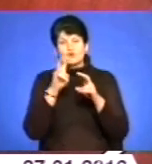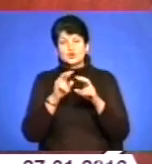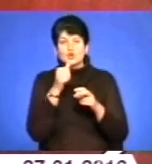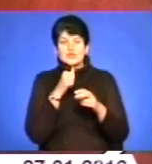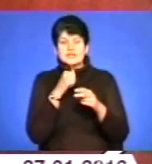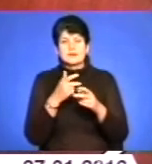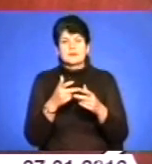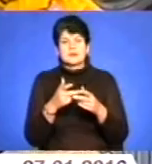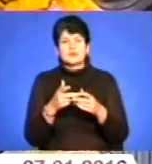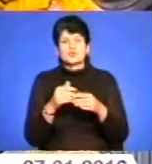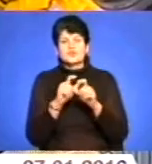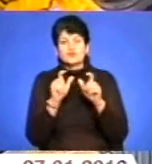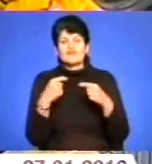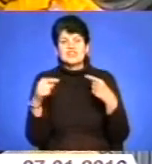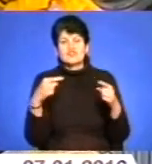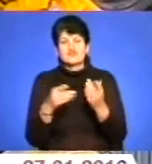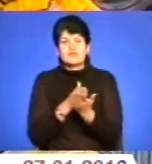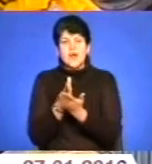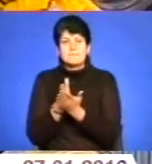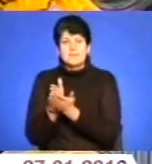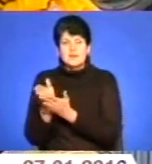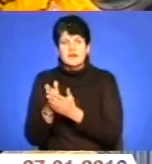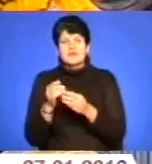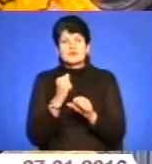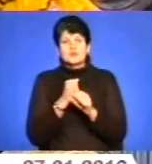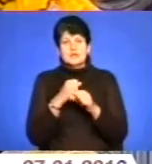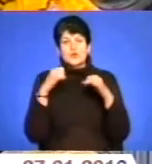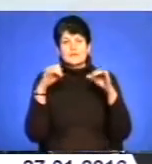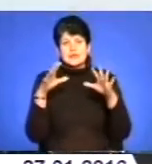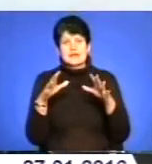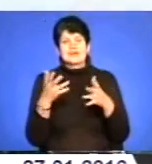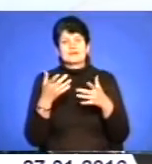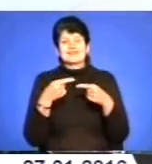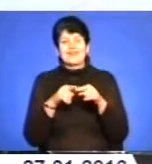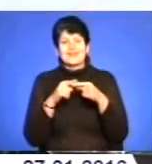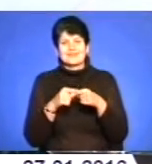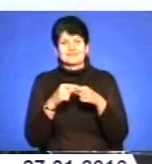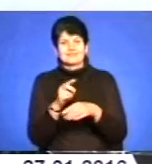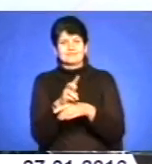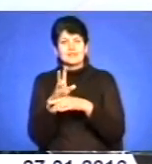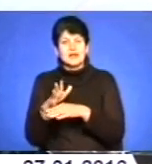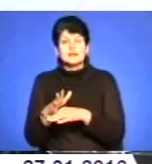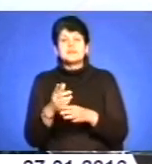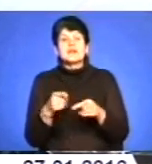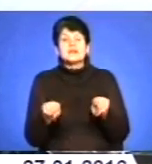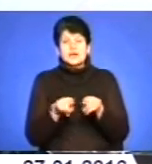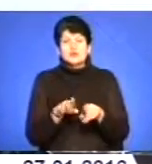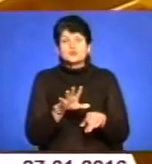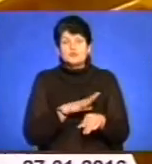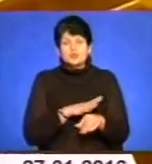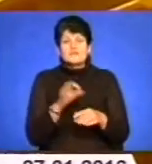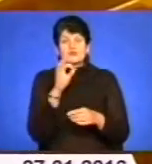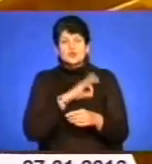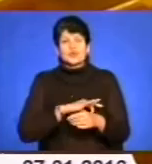інших напрямках, зокрема у виготовленні освітлення для бронетанкової техніки. Ішлося і про використання Тернопільського